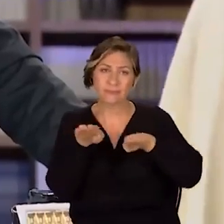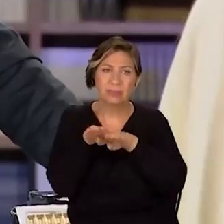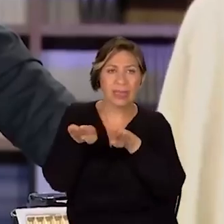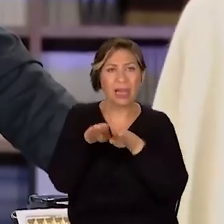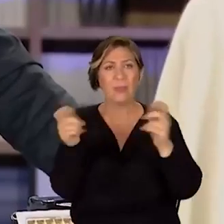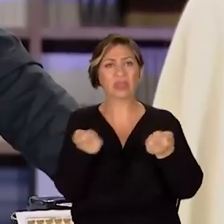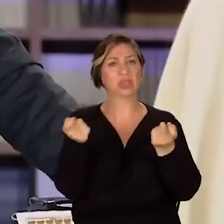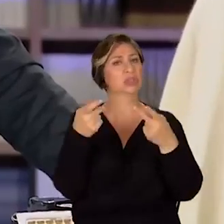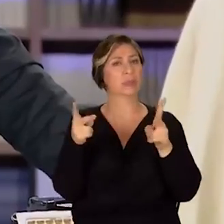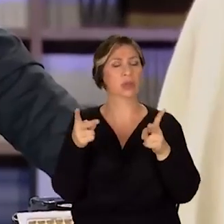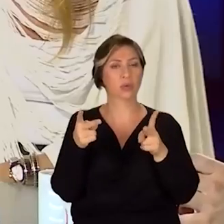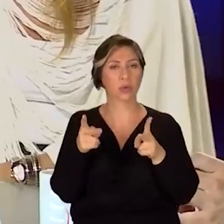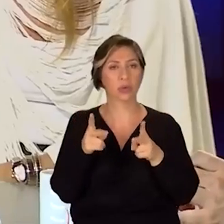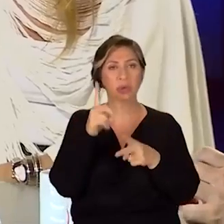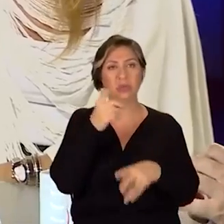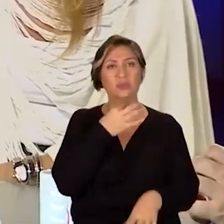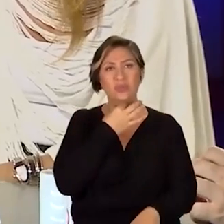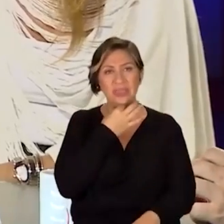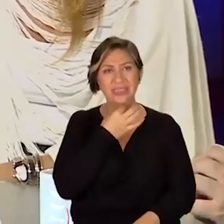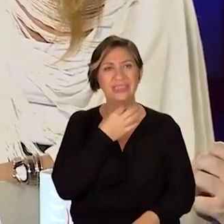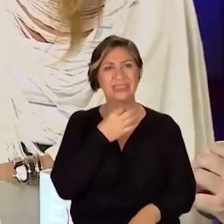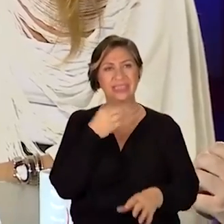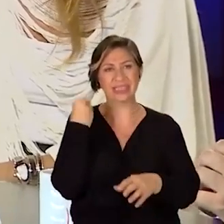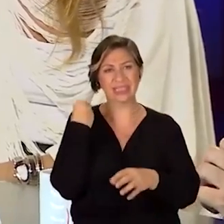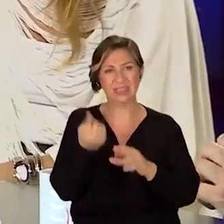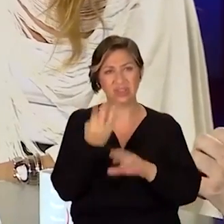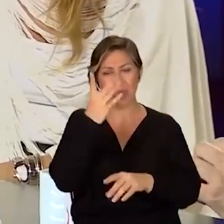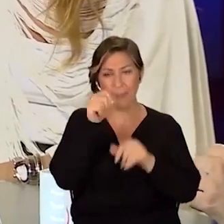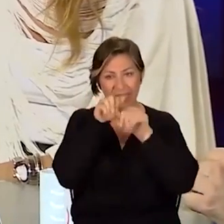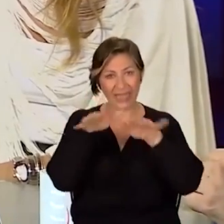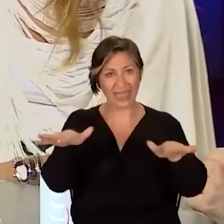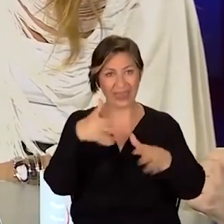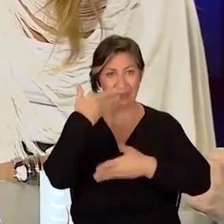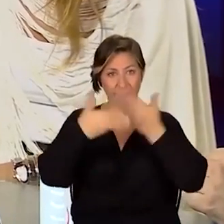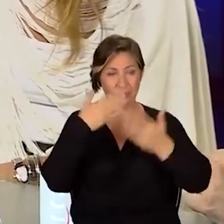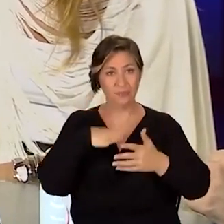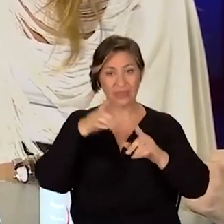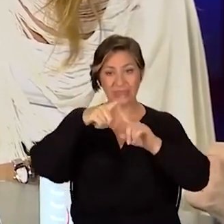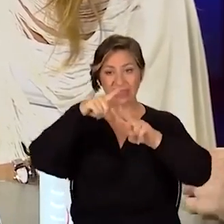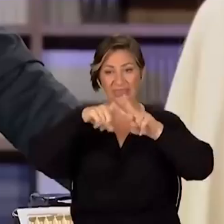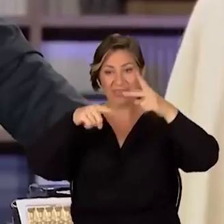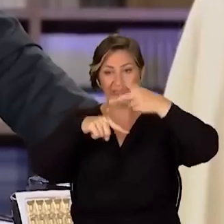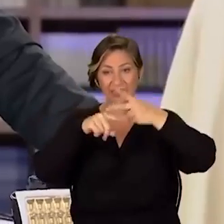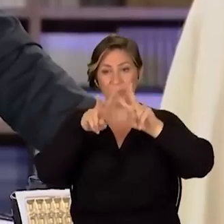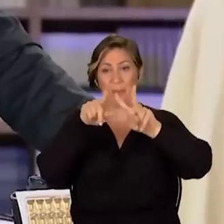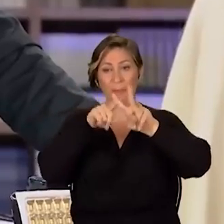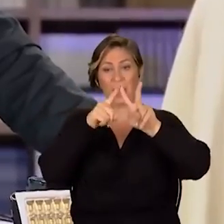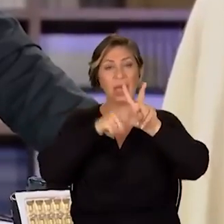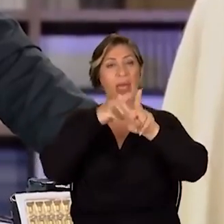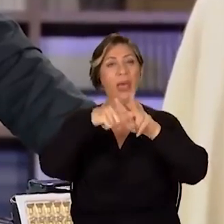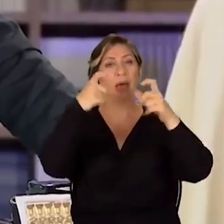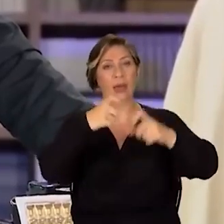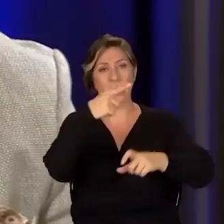belki de sıkıntı. Şunu müsaadenizle onu da söylemek lazım. Yeni çıkan bir yayından bahsedeyim. Tazmanya'da şunu yaptılar.